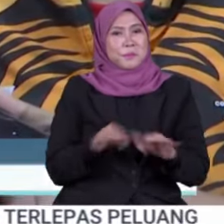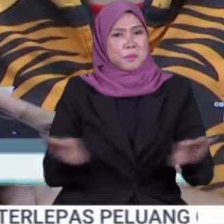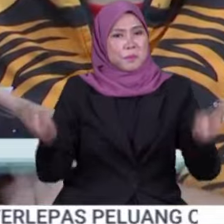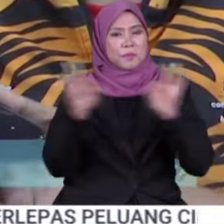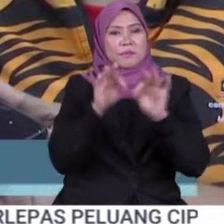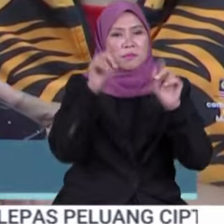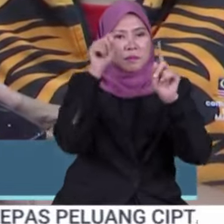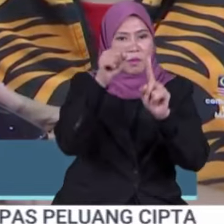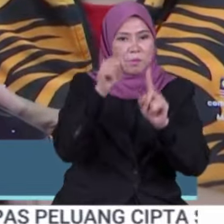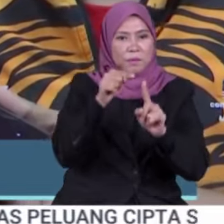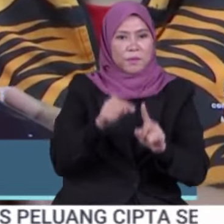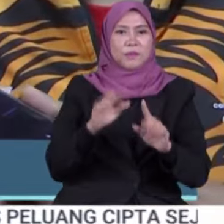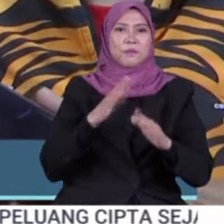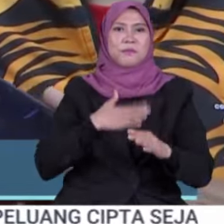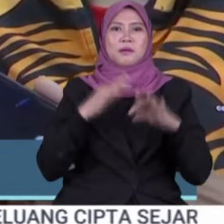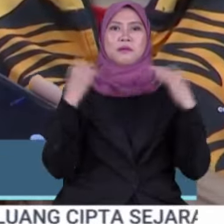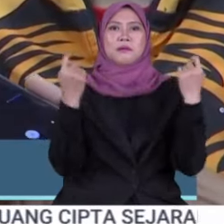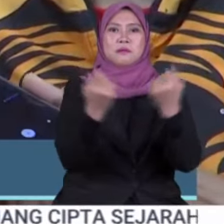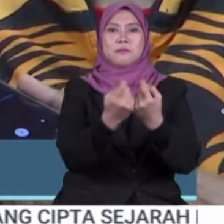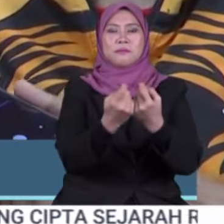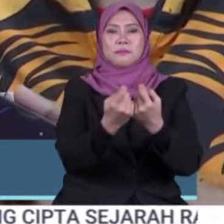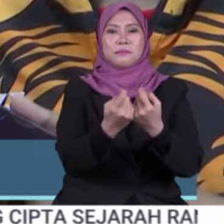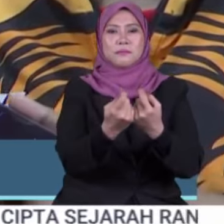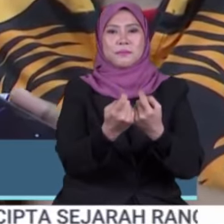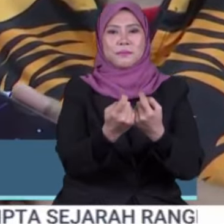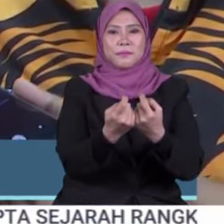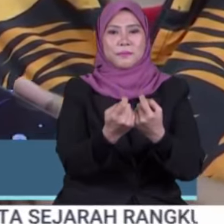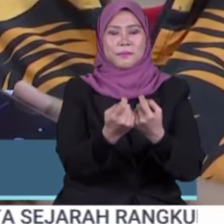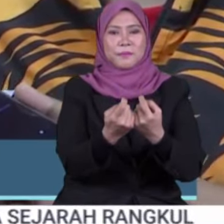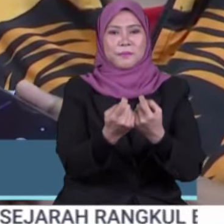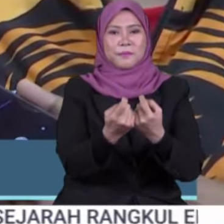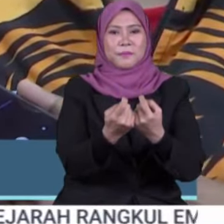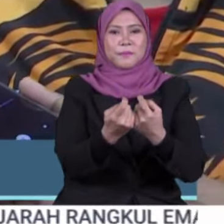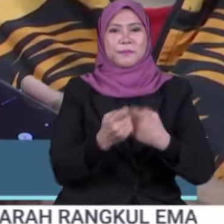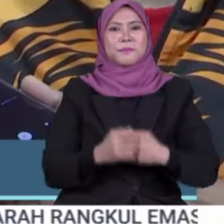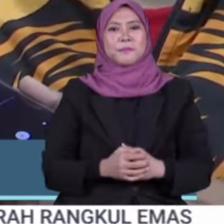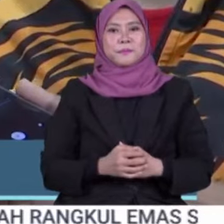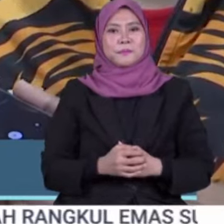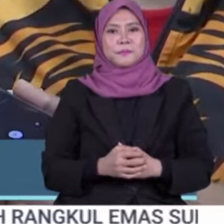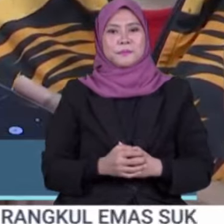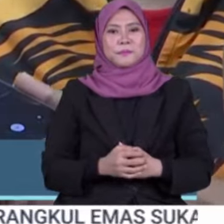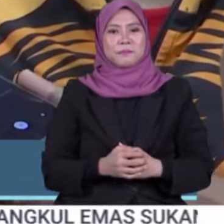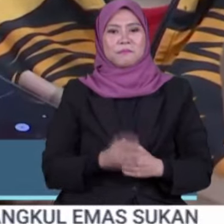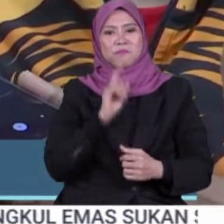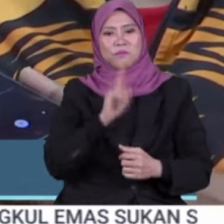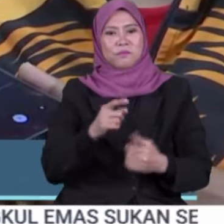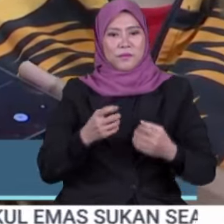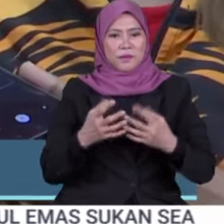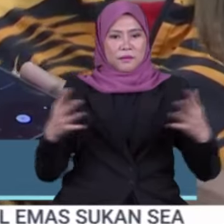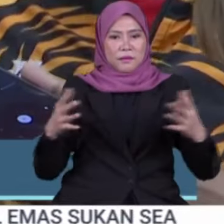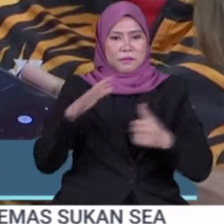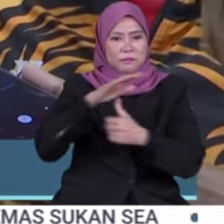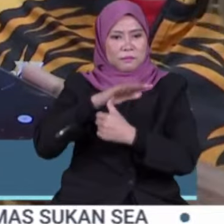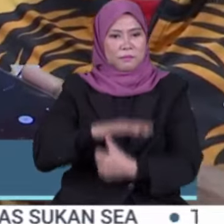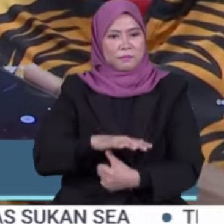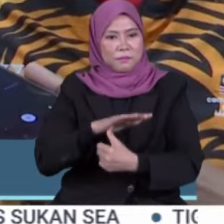important for my team. So, I put a lot of pressure on myself, and then